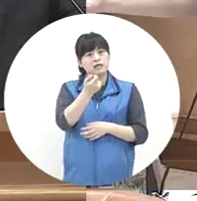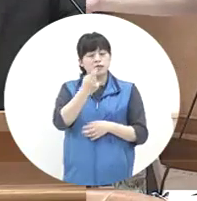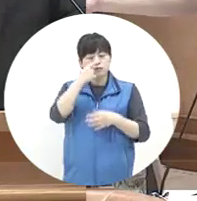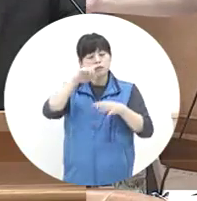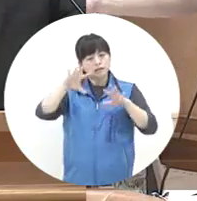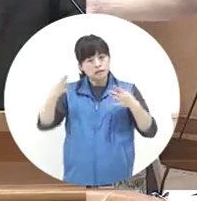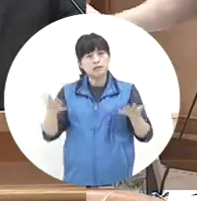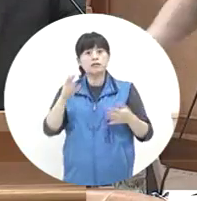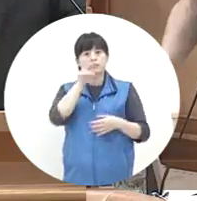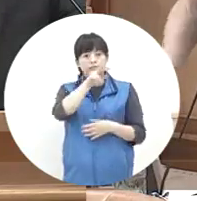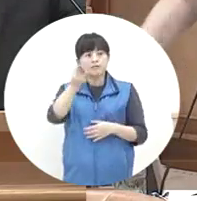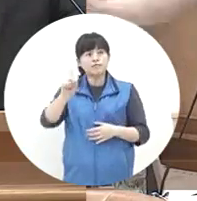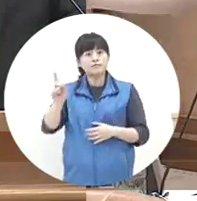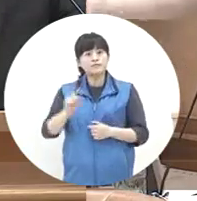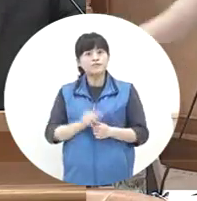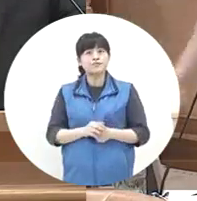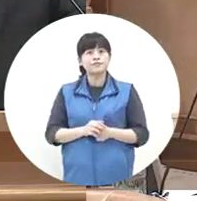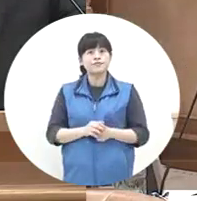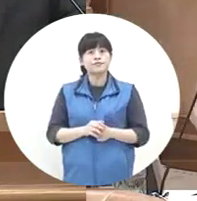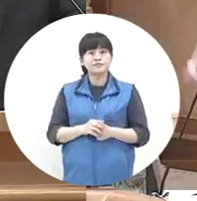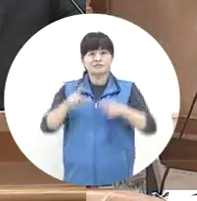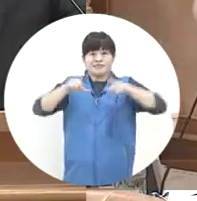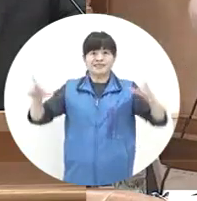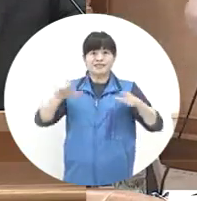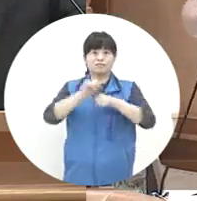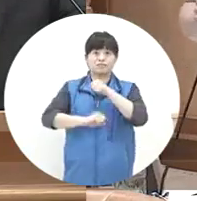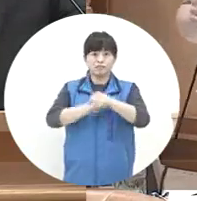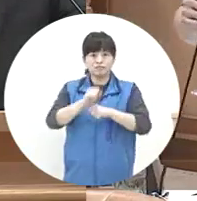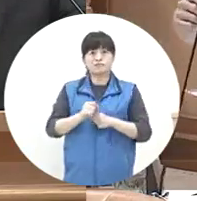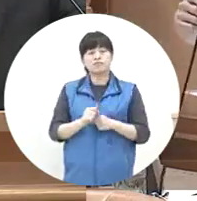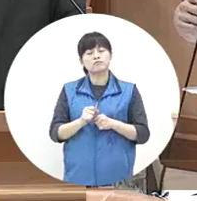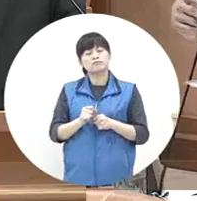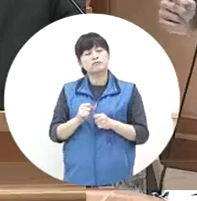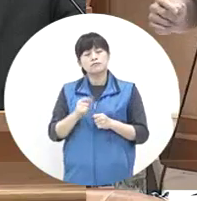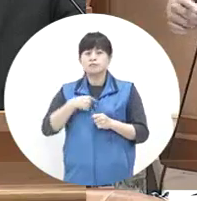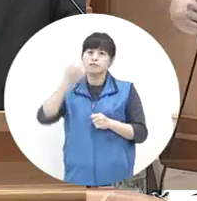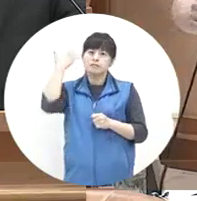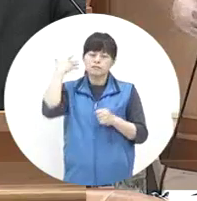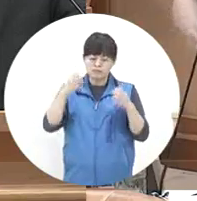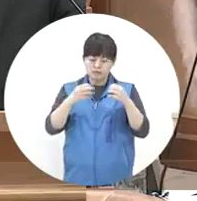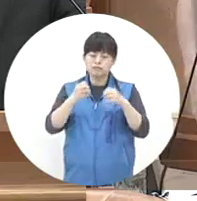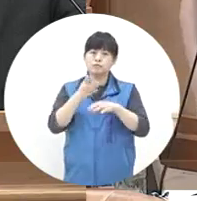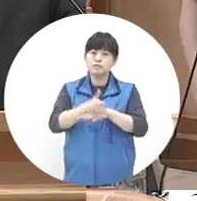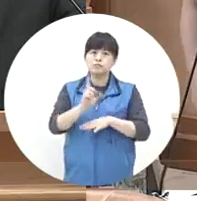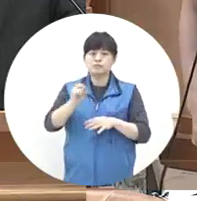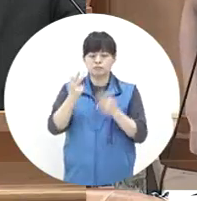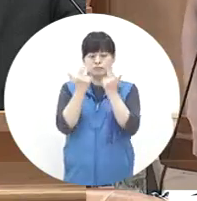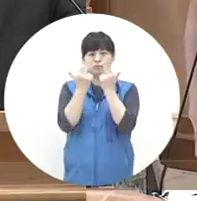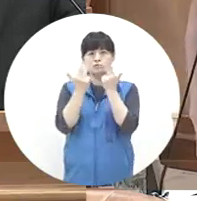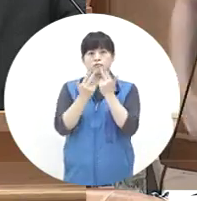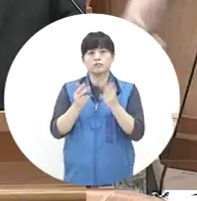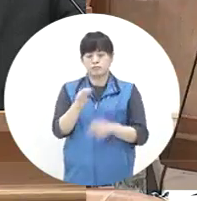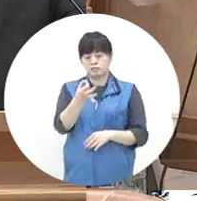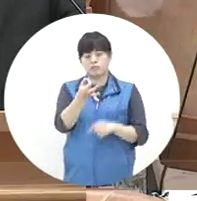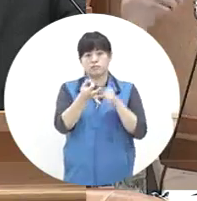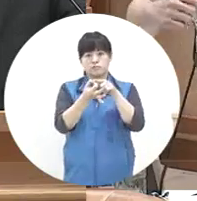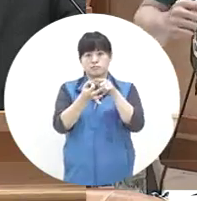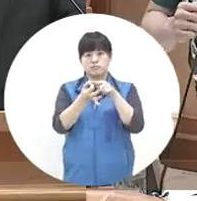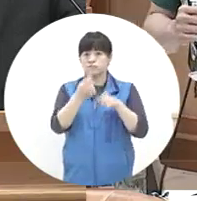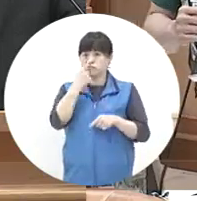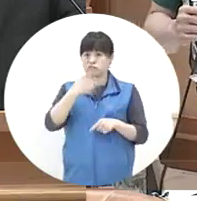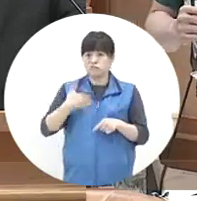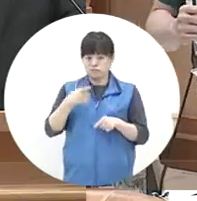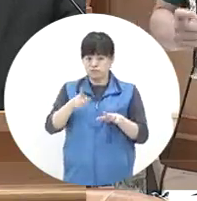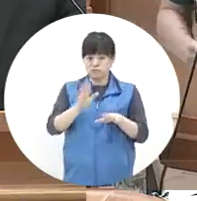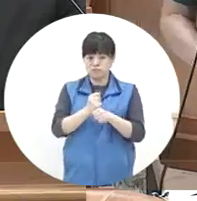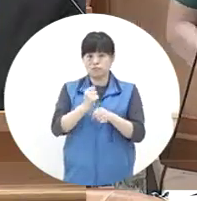看到都是一些比较好像大型的活动，甚至我们之前有讨论过这个新北币哦，不知道现在执行的怎么